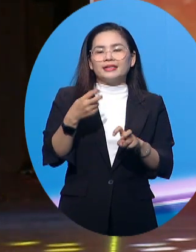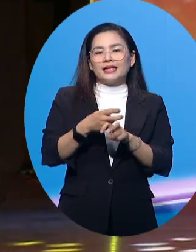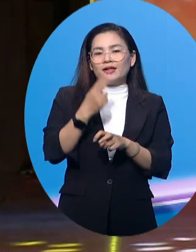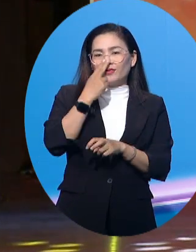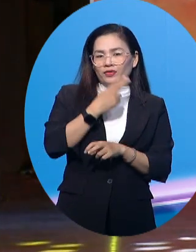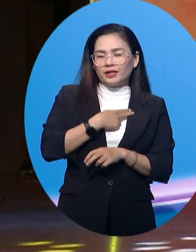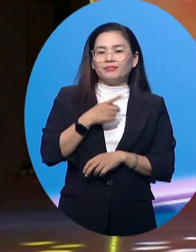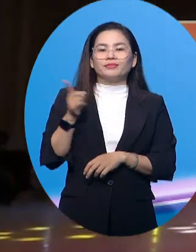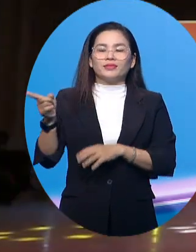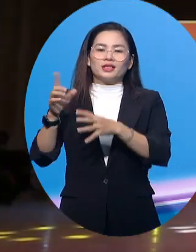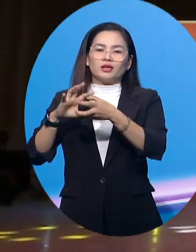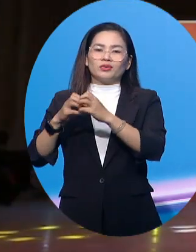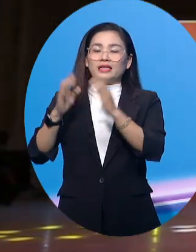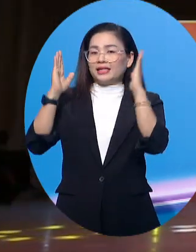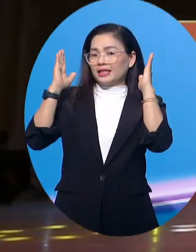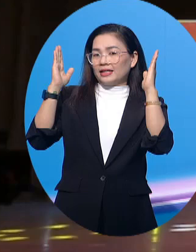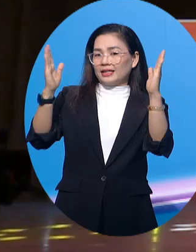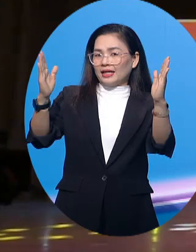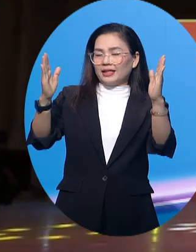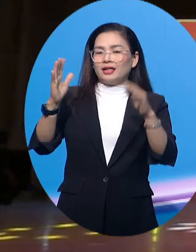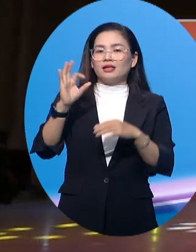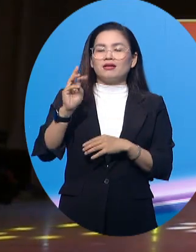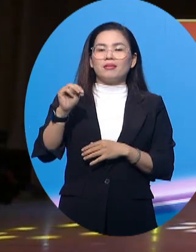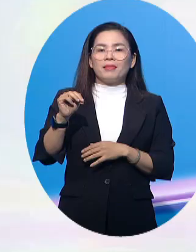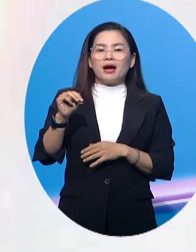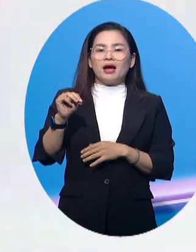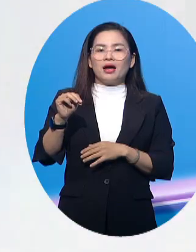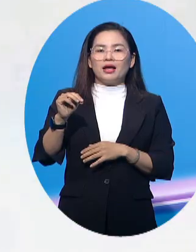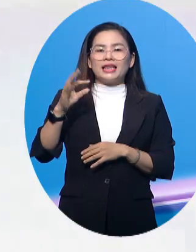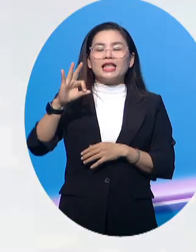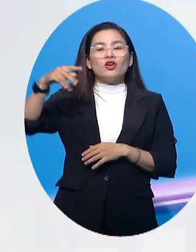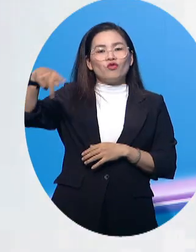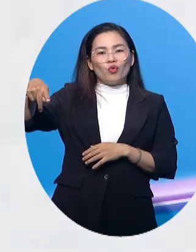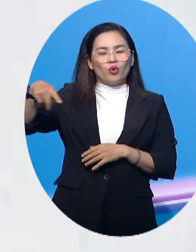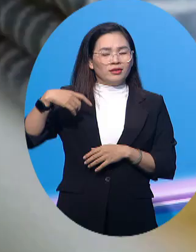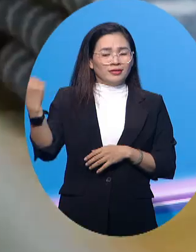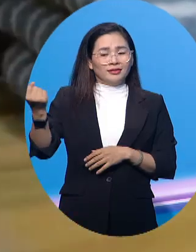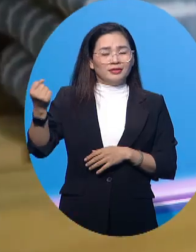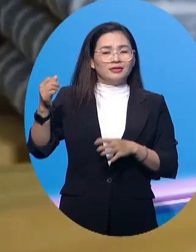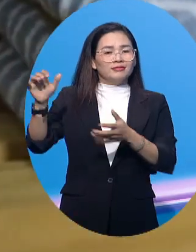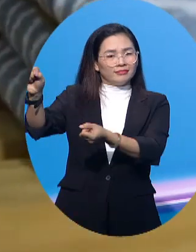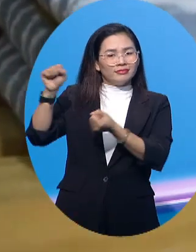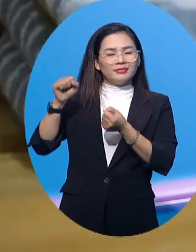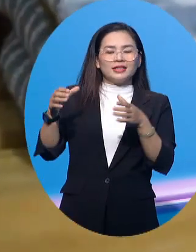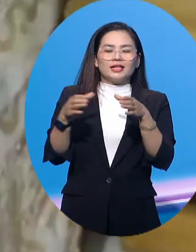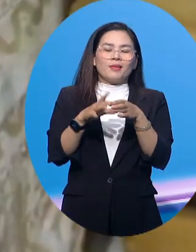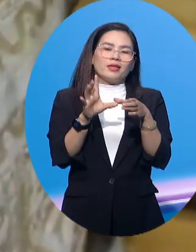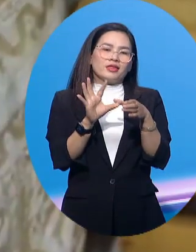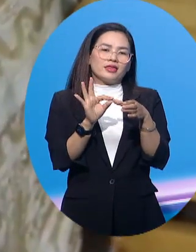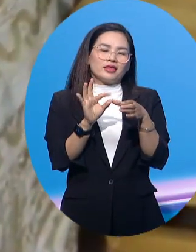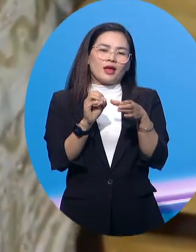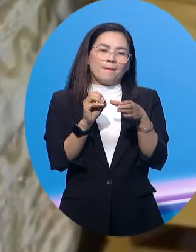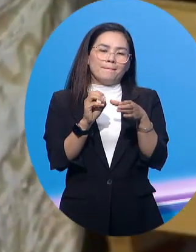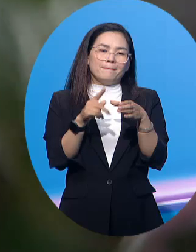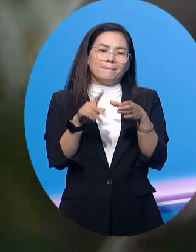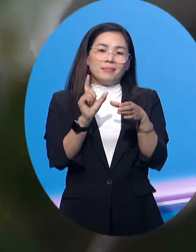khăn Thifuco của công ty trách nhiệm hữu hạn thương mại dịch vụ sản xuất Thiện Phú vinh dự được vinh danh trong top 10. Với 16 năm